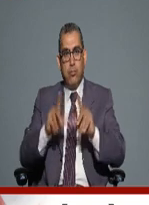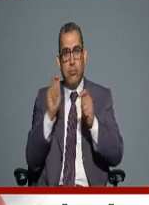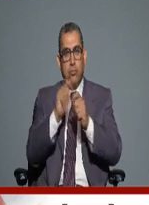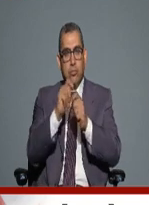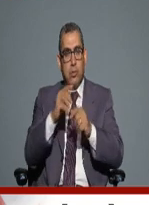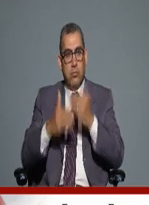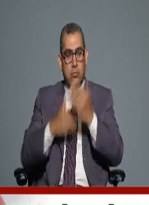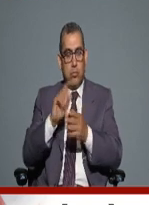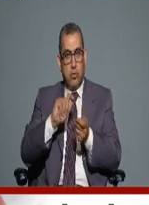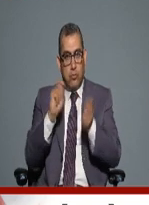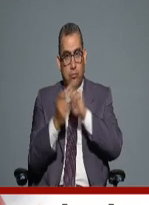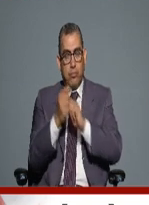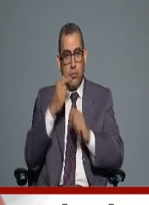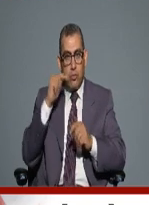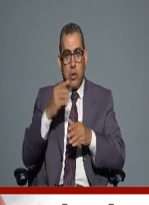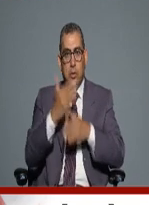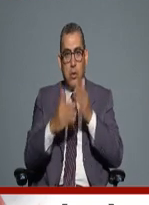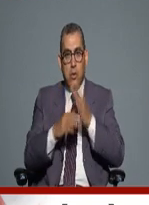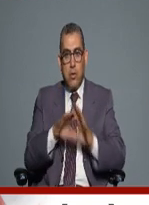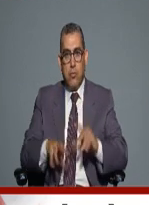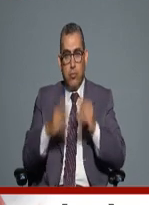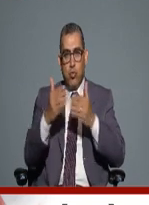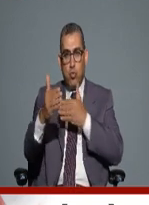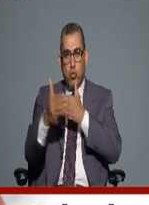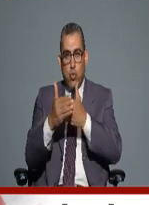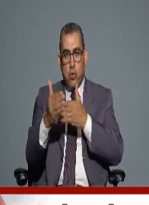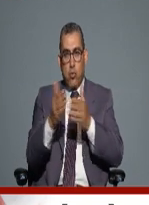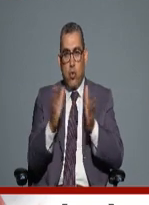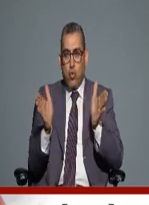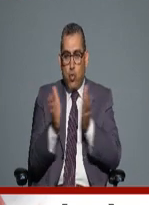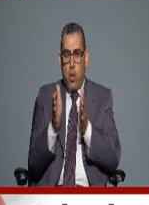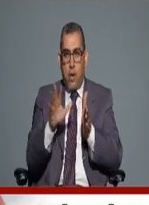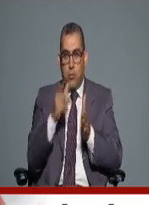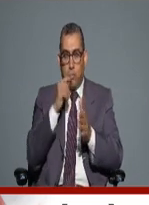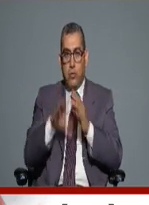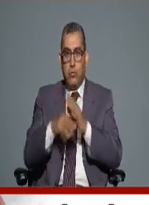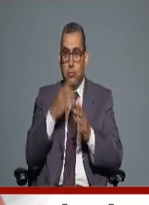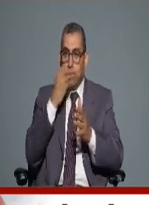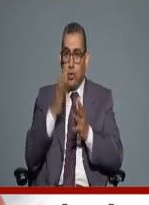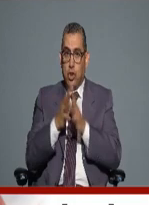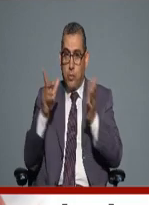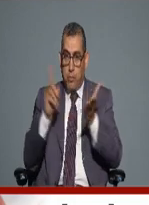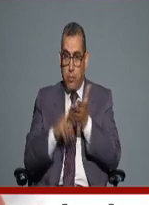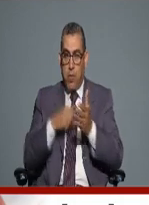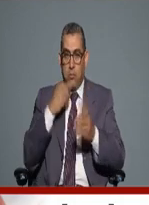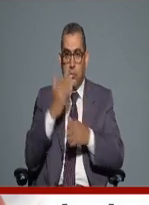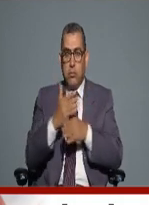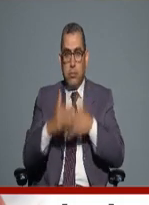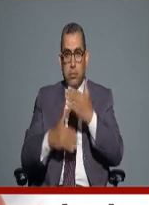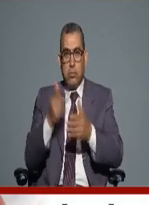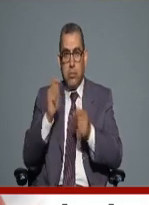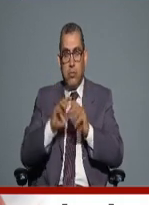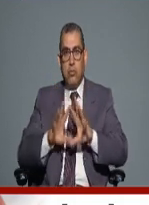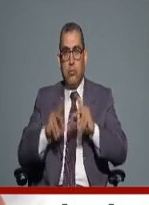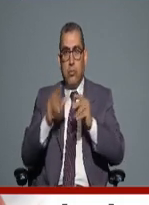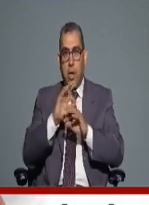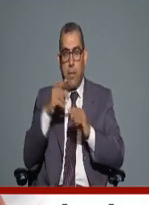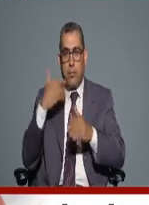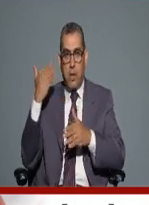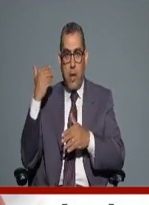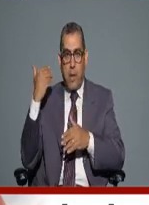هنا بتكلم على منشآت صغيرة أو متوسطة، المنشآت الكبيرة تم بالفعل كله تحديث ليها زي ما ذكرت